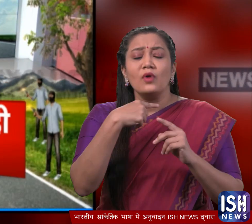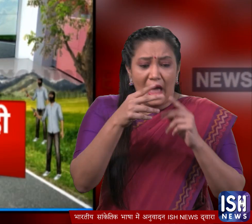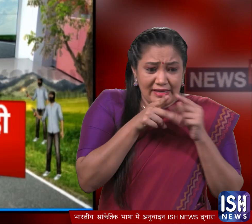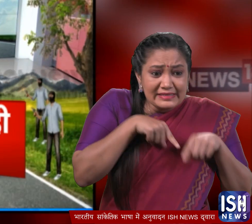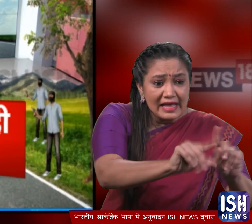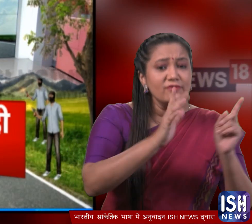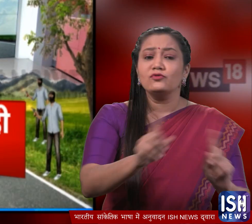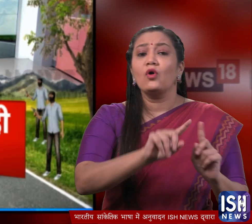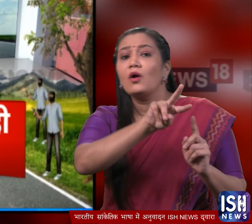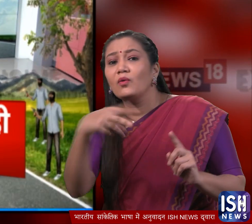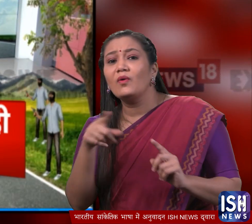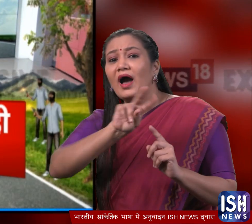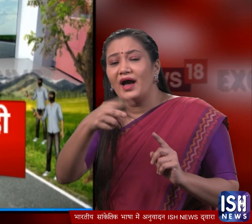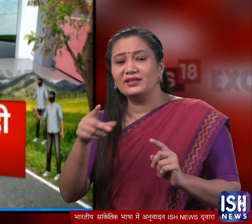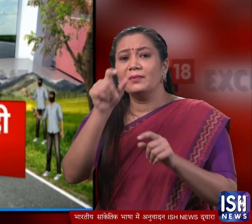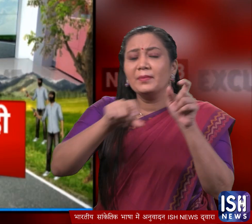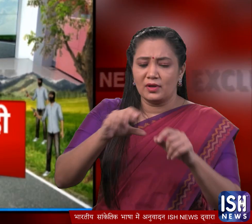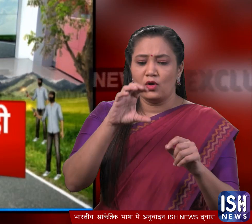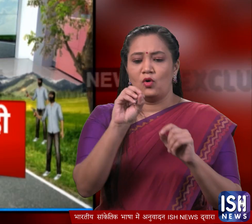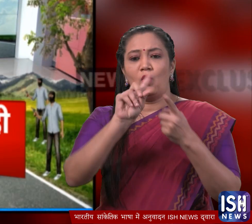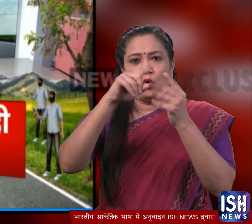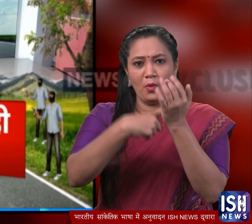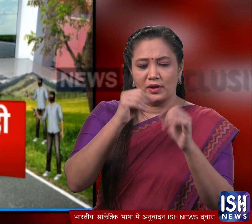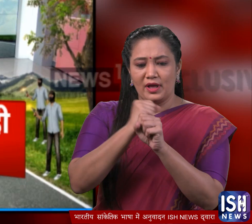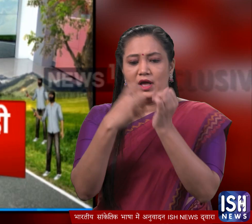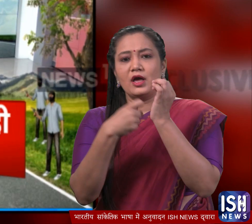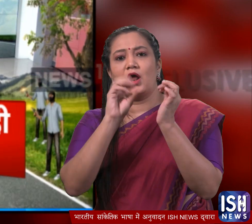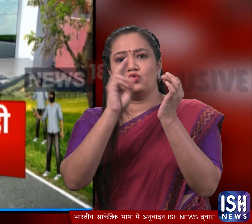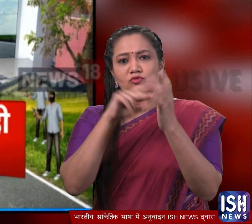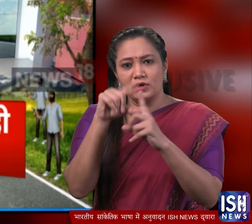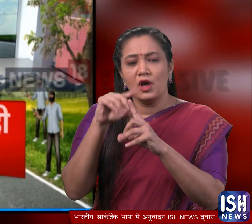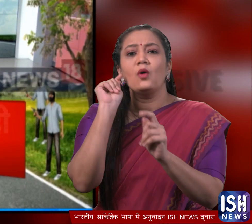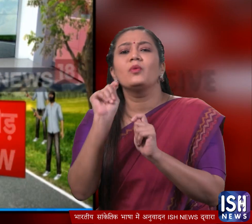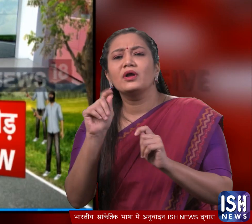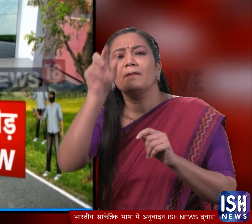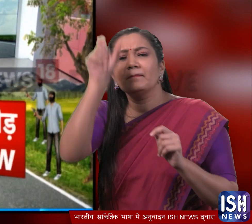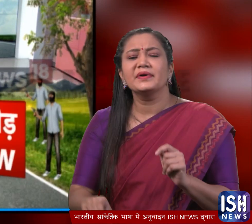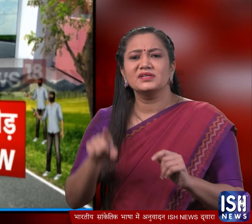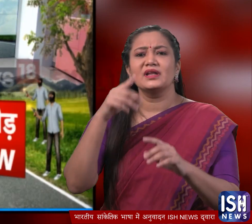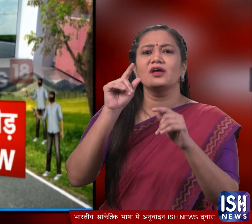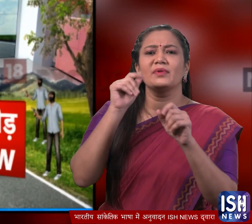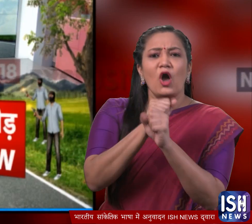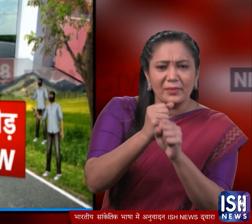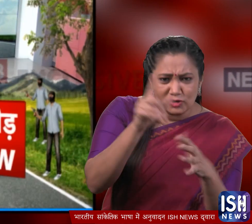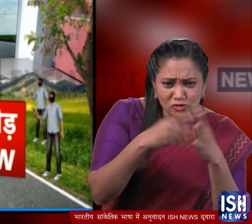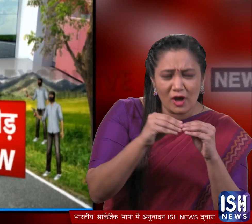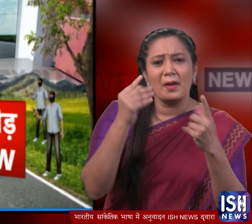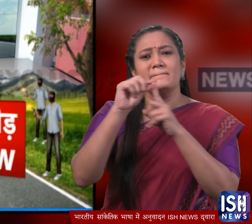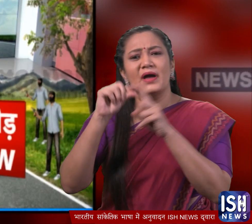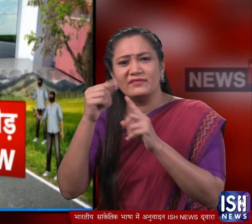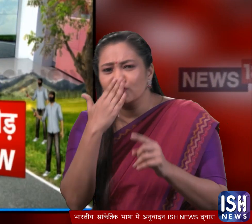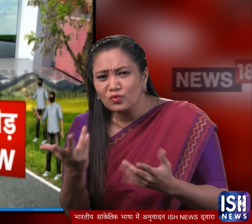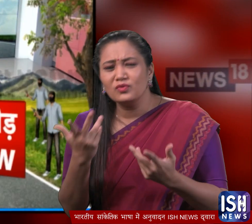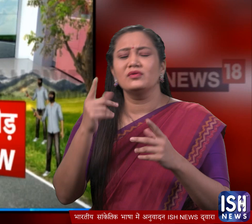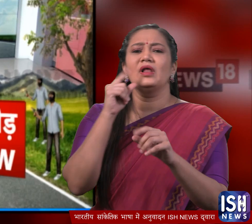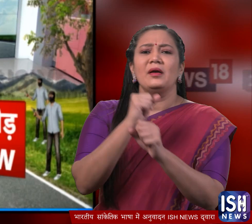काम करने वाले ओवरग्राउंड वर्कर कर रहे हैं। ओवरग्राउंड वर्कर आमतौर पर किसी सरकारी दफ्तर, किसी निजी दफ्तर,